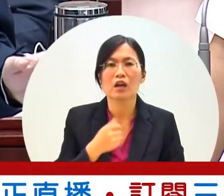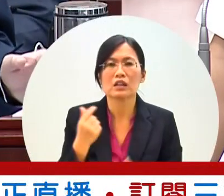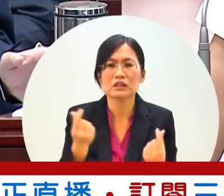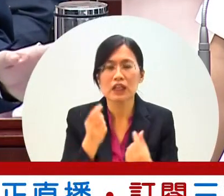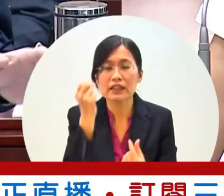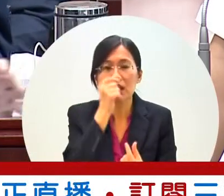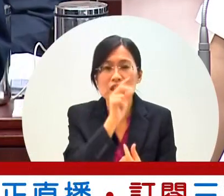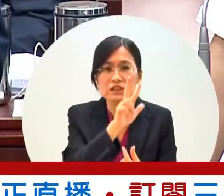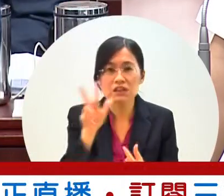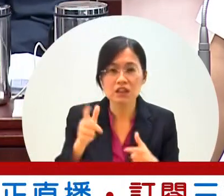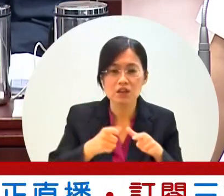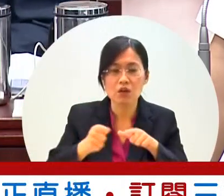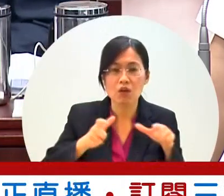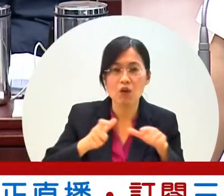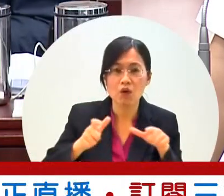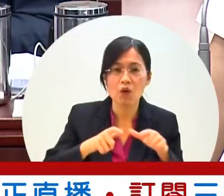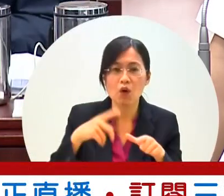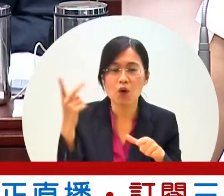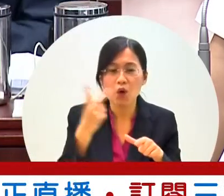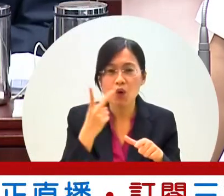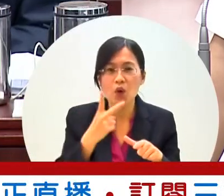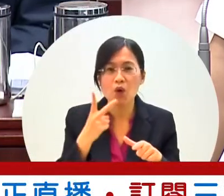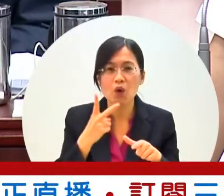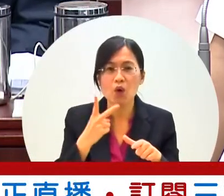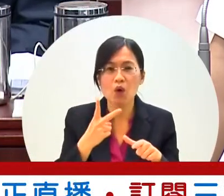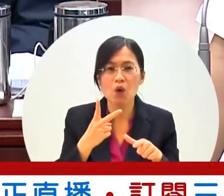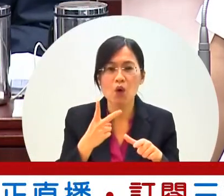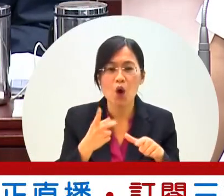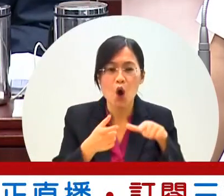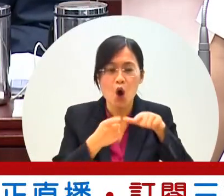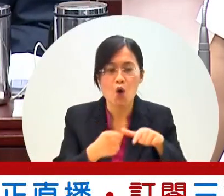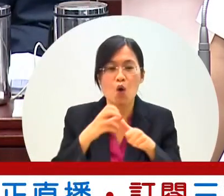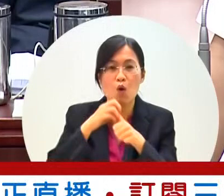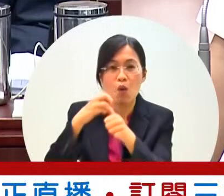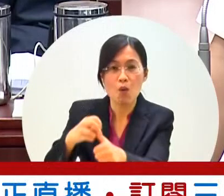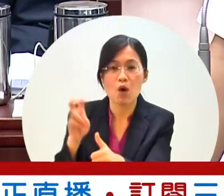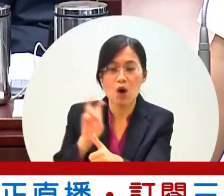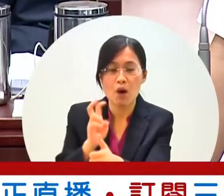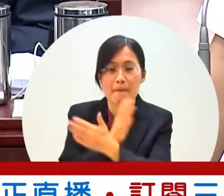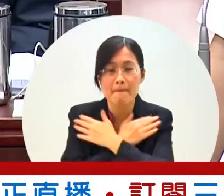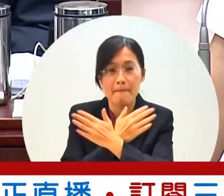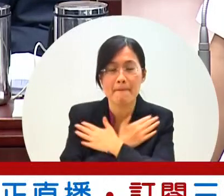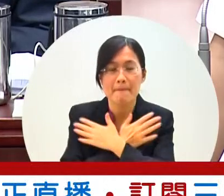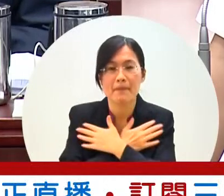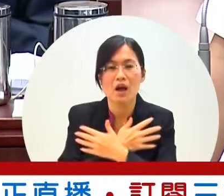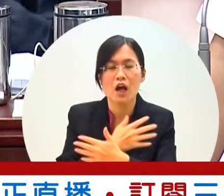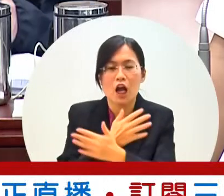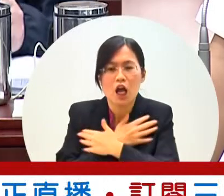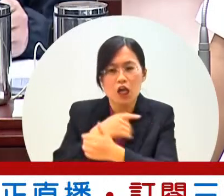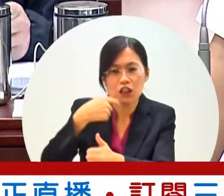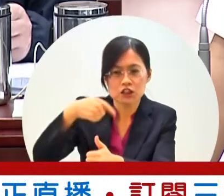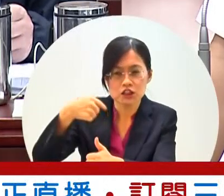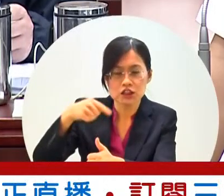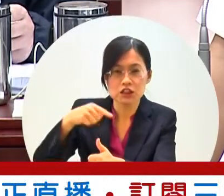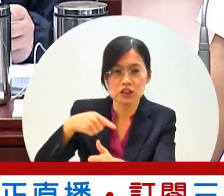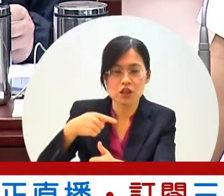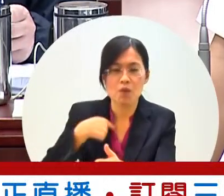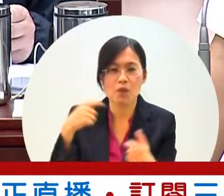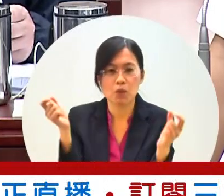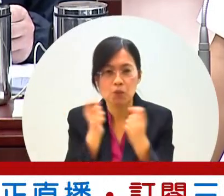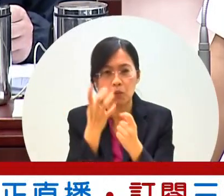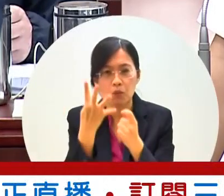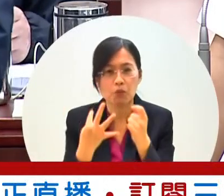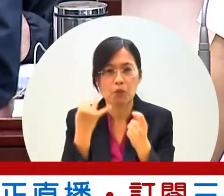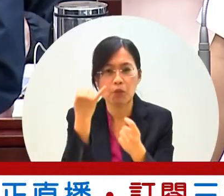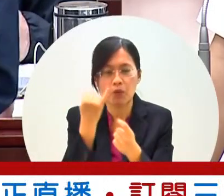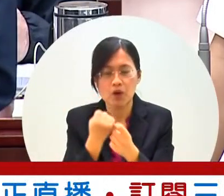公园或者是我们的公托幼教等等，我们在这几年其实是非常